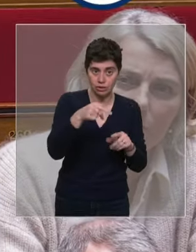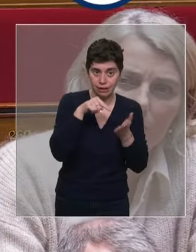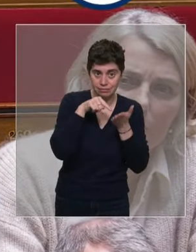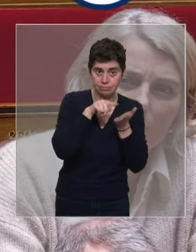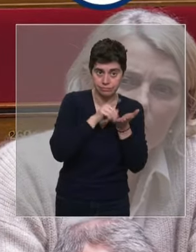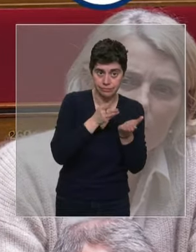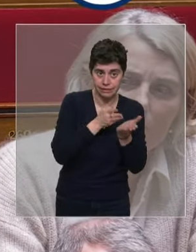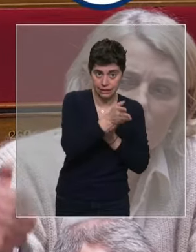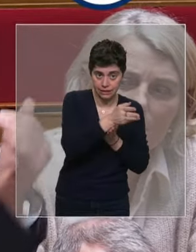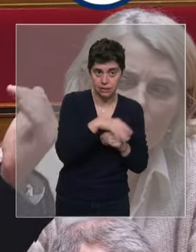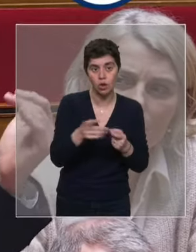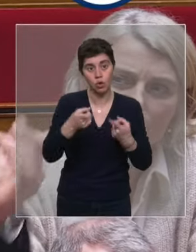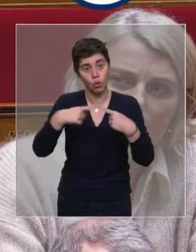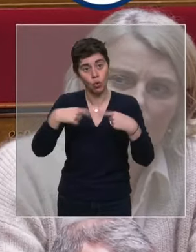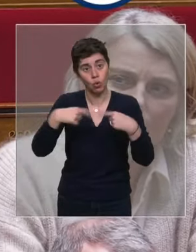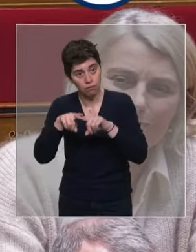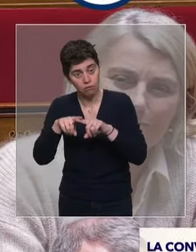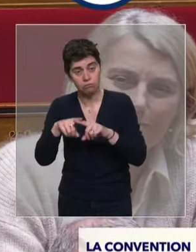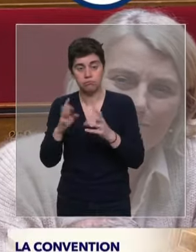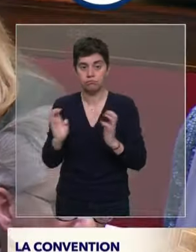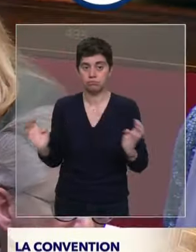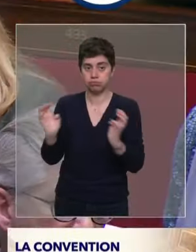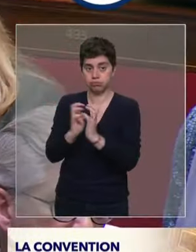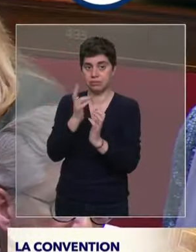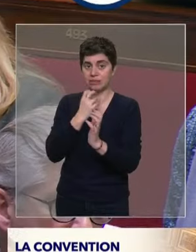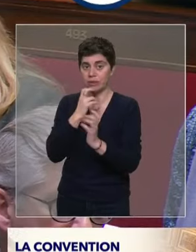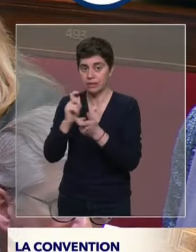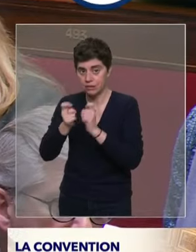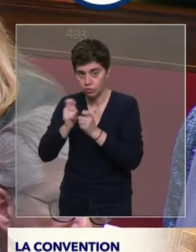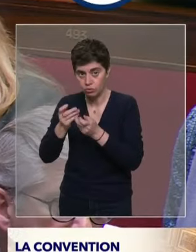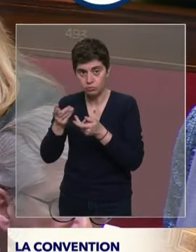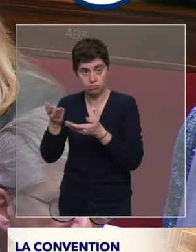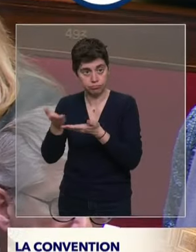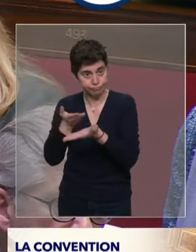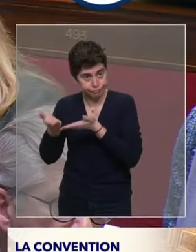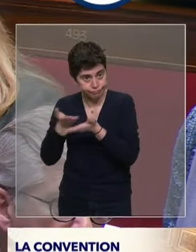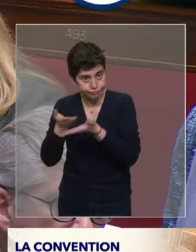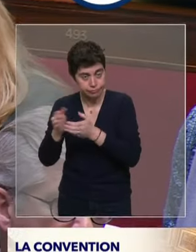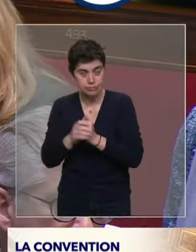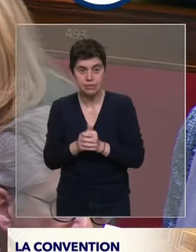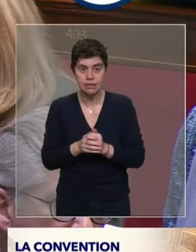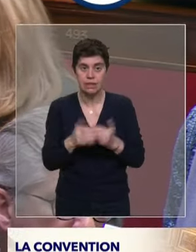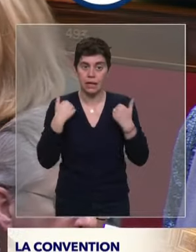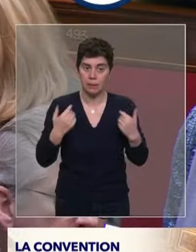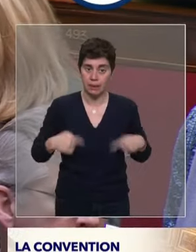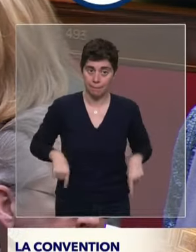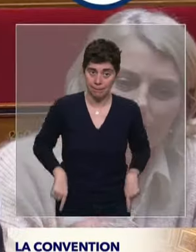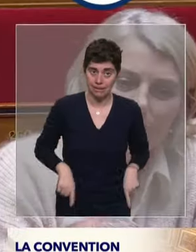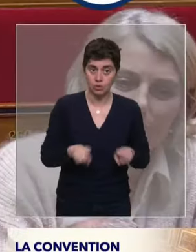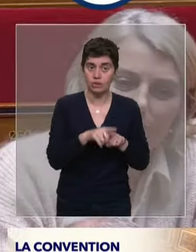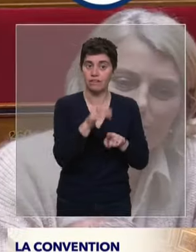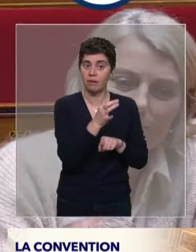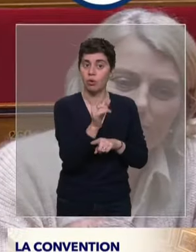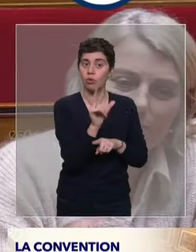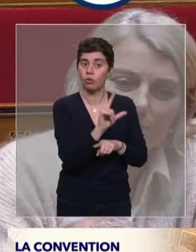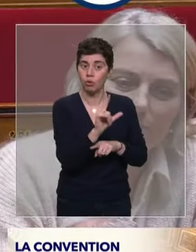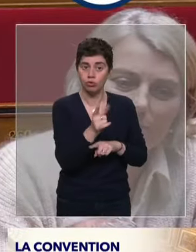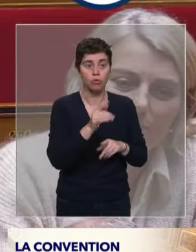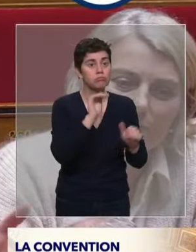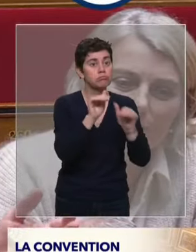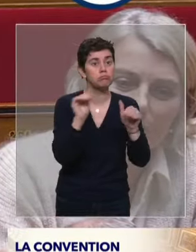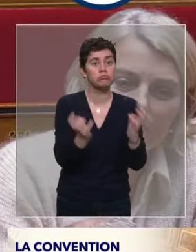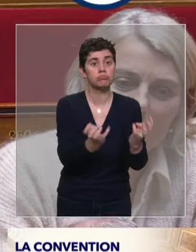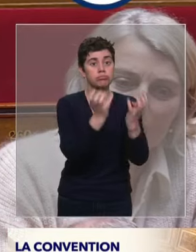Convention citoyenne, la concertation conduite par Madame la ministre Agnès Firmin-Lebaudeau et ici même un